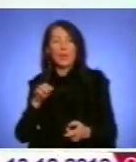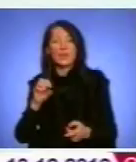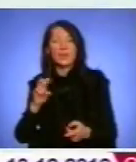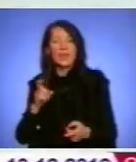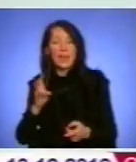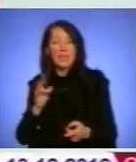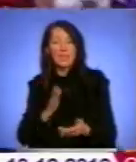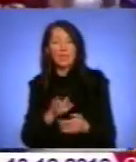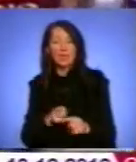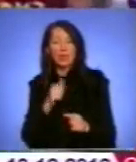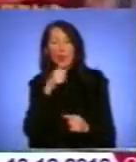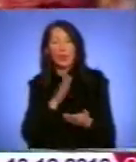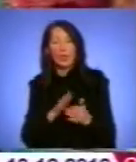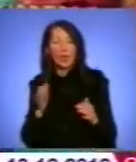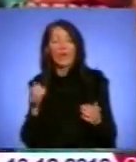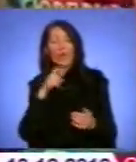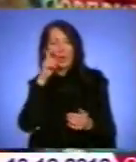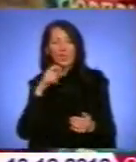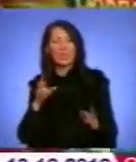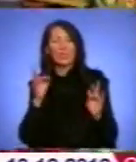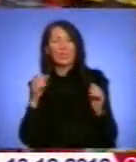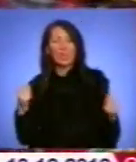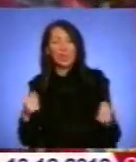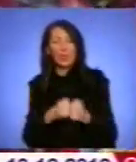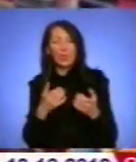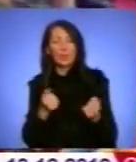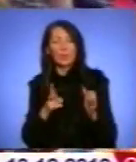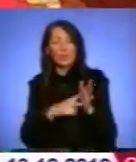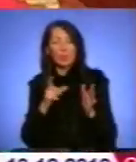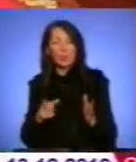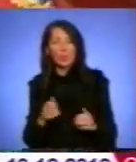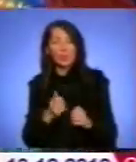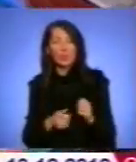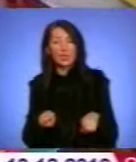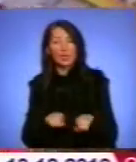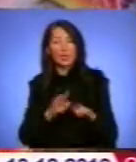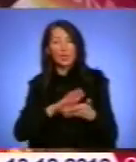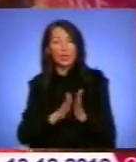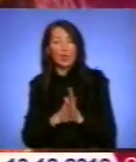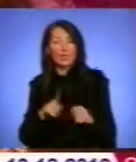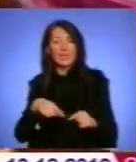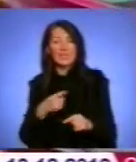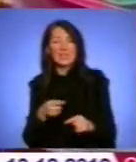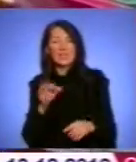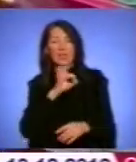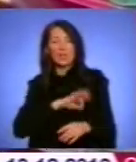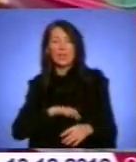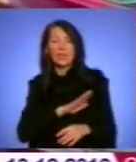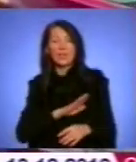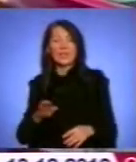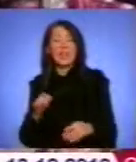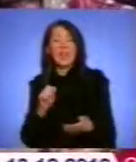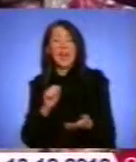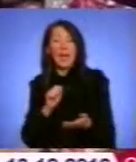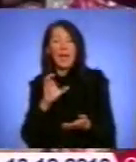Україні. Травмувалися 7 людей. Найчастіше такі ситуації трапляються через використання несертифікованої продукції